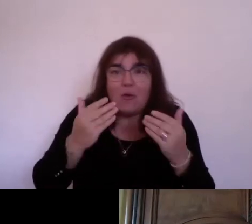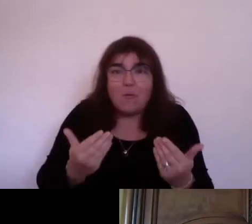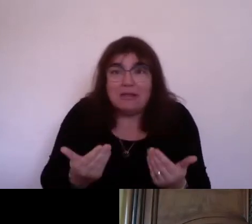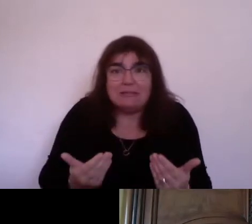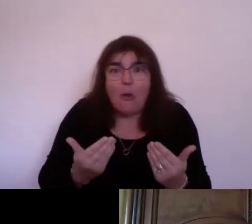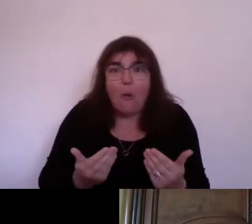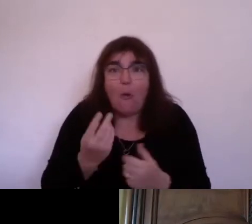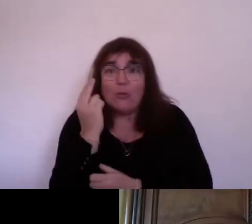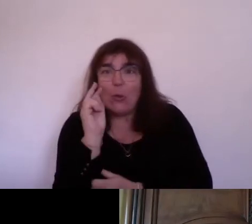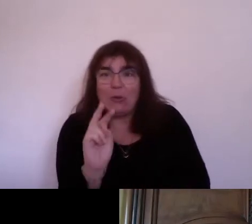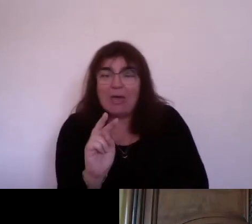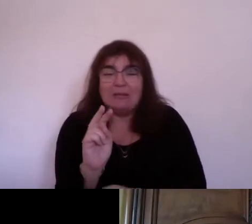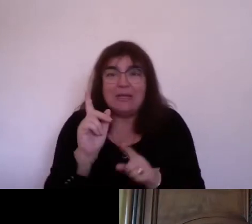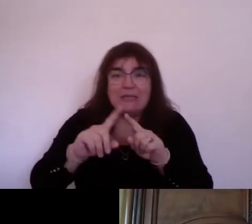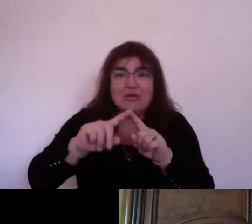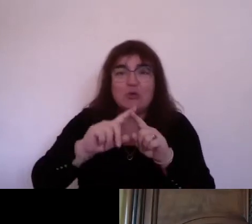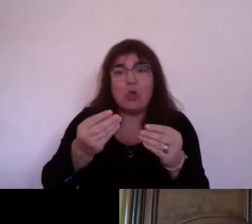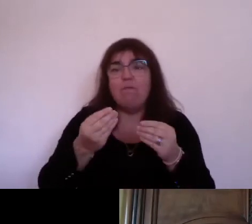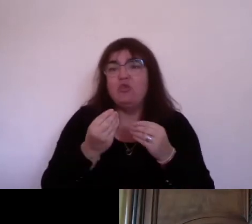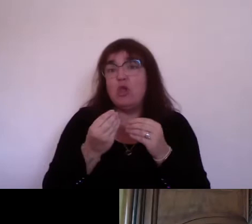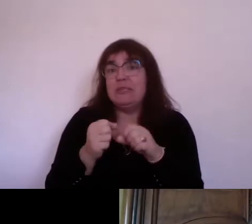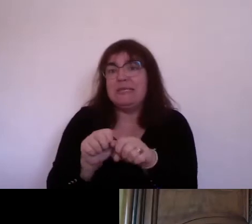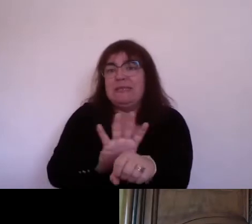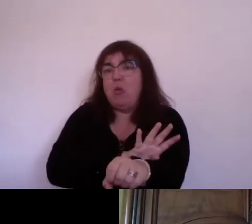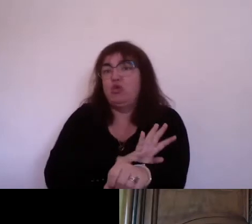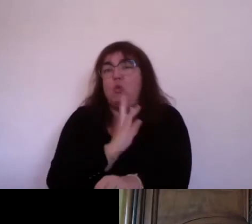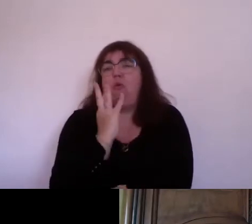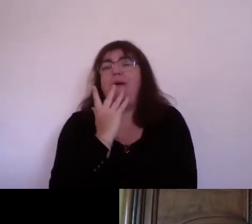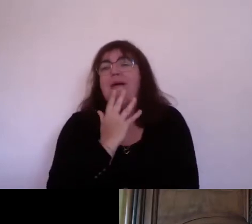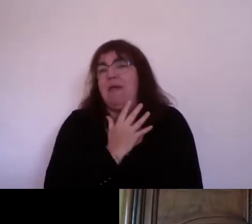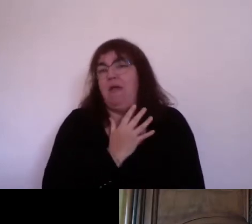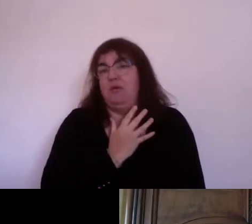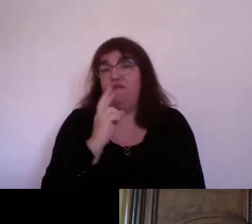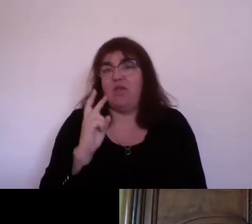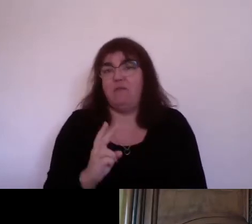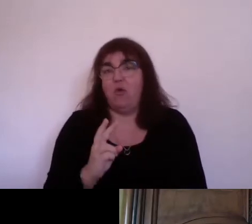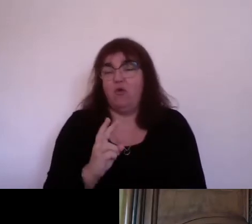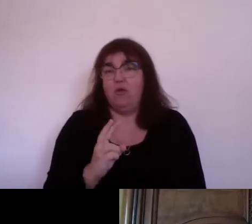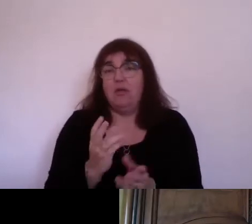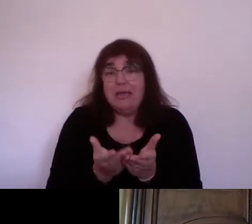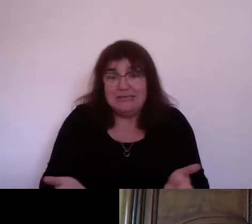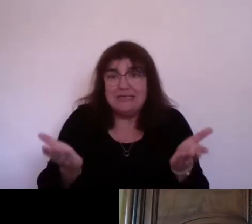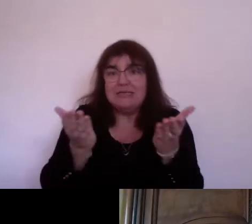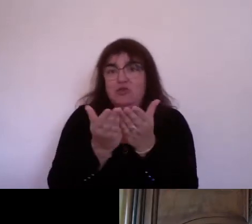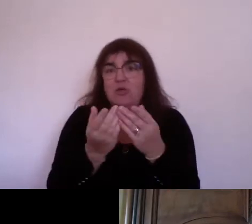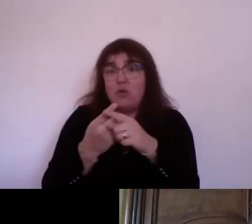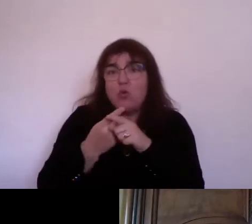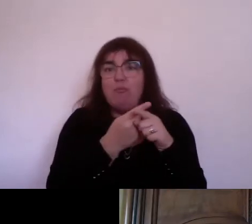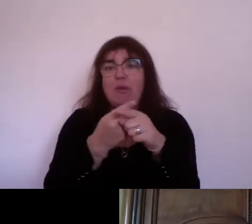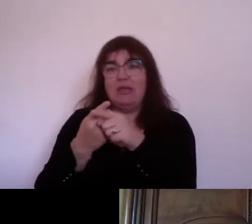d'émotions agréables et sensorielles dans ces moments partagés. Donc, je tiens à remercier